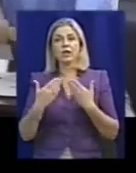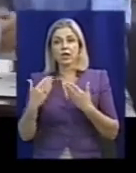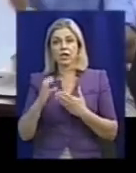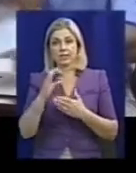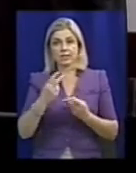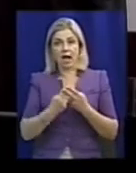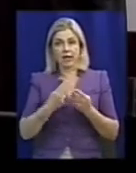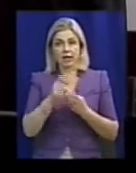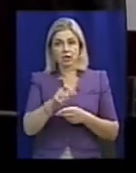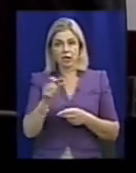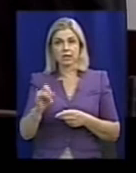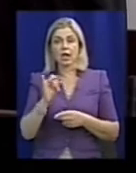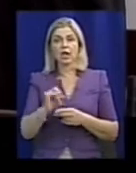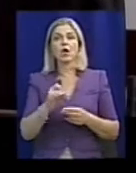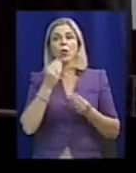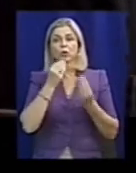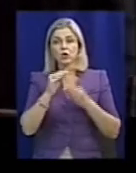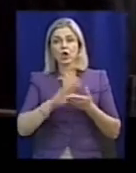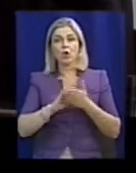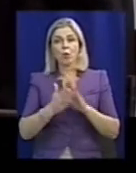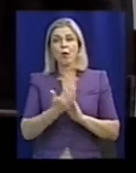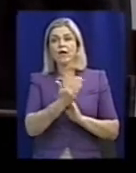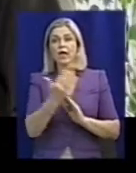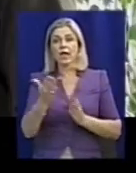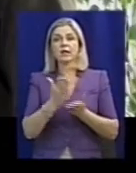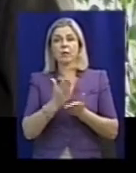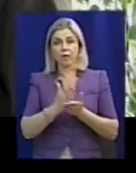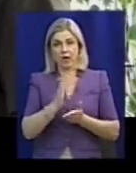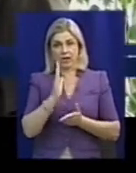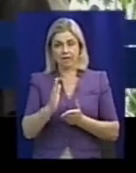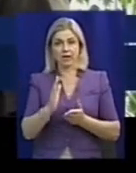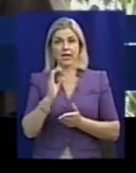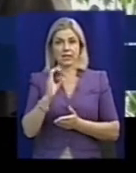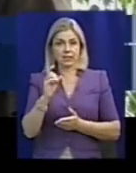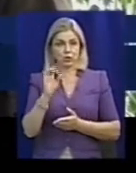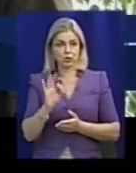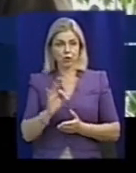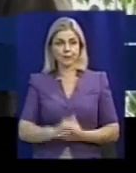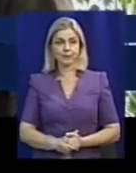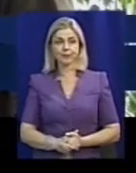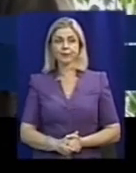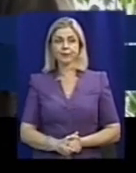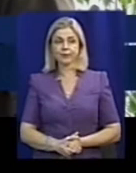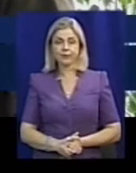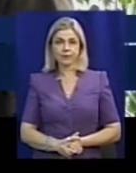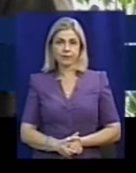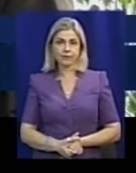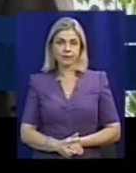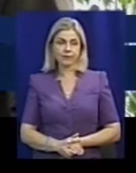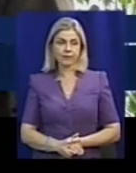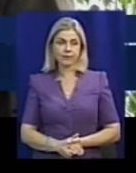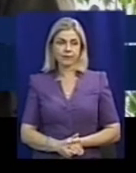саме сприяння поліпшенню умов їх перебування в ізоляторі. Цибулі Арведій умисно бажаючи знає реальні наслідки у вигляді